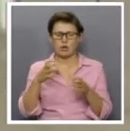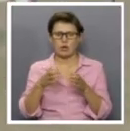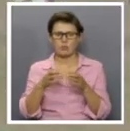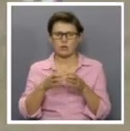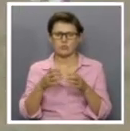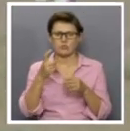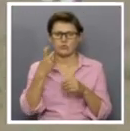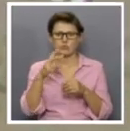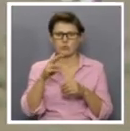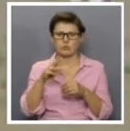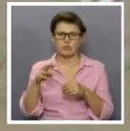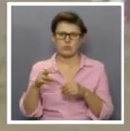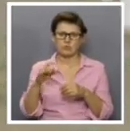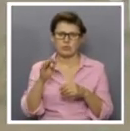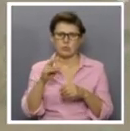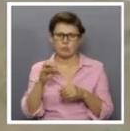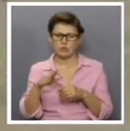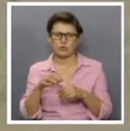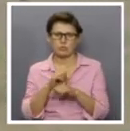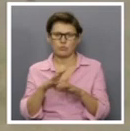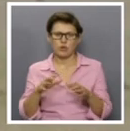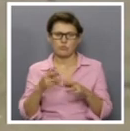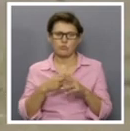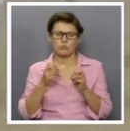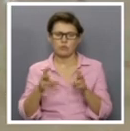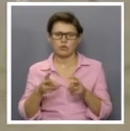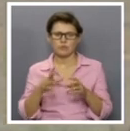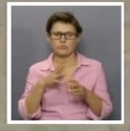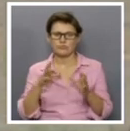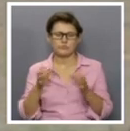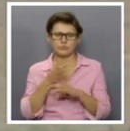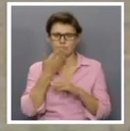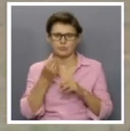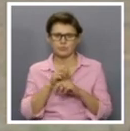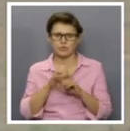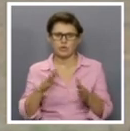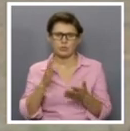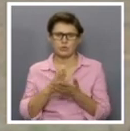командасында 120 миллиметрлік миномет қауіпсіздік ережелерінің орындалмауынан жарылып кеткен.